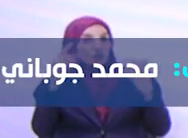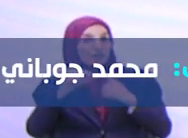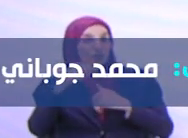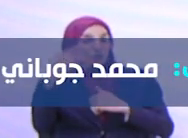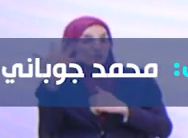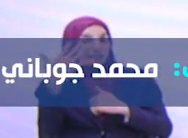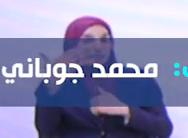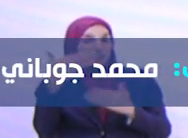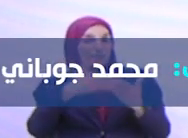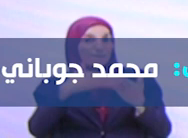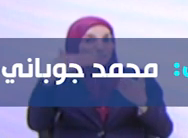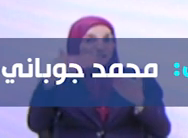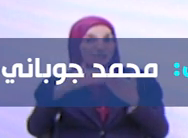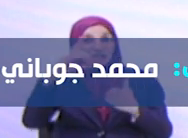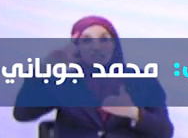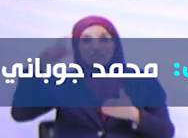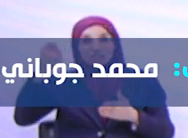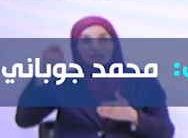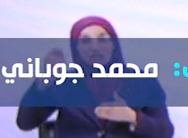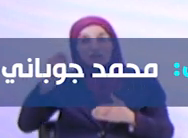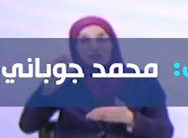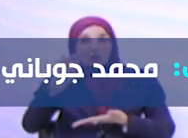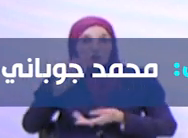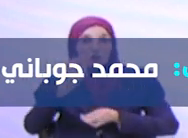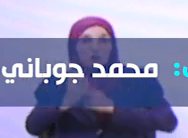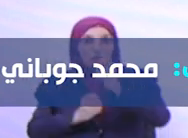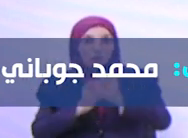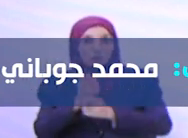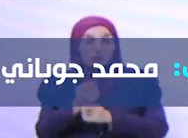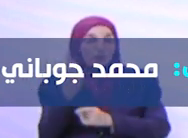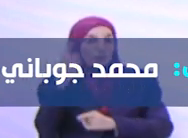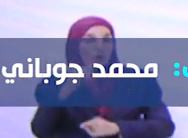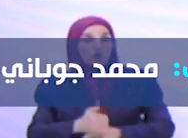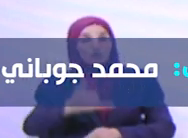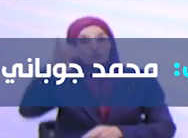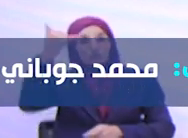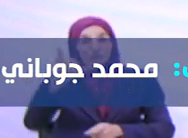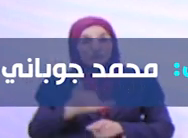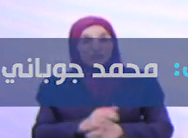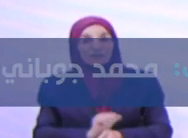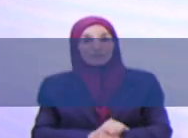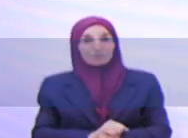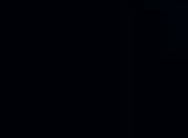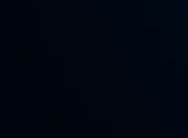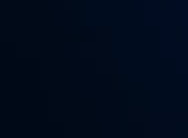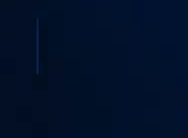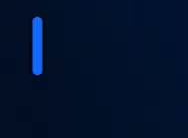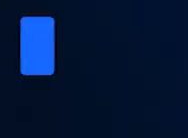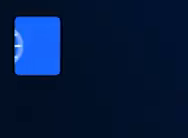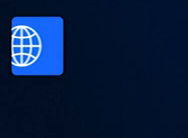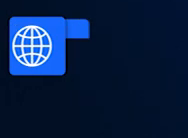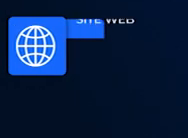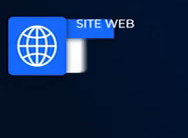مليار دينار جزائري كتعويض للزيت، فقط لمادة الزيت.